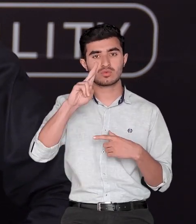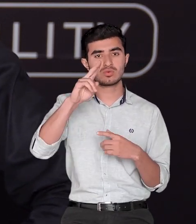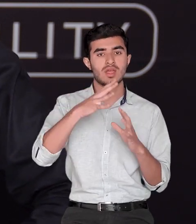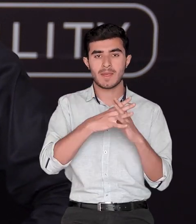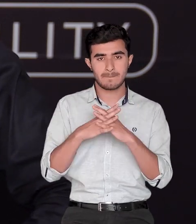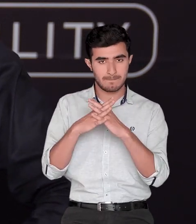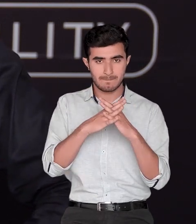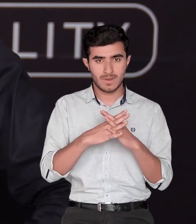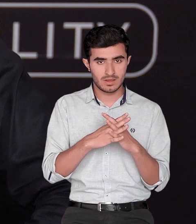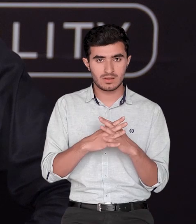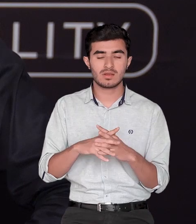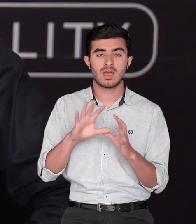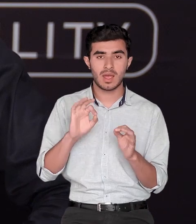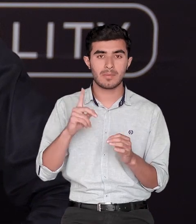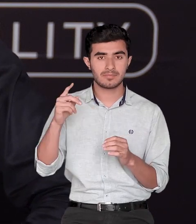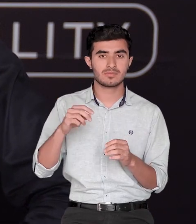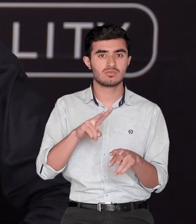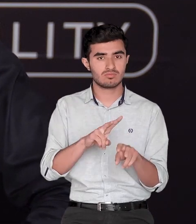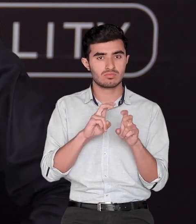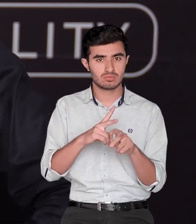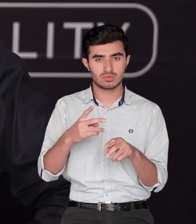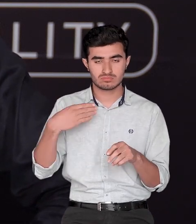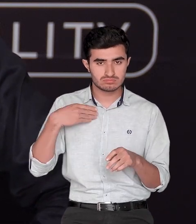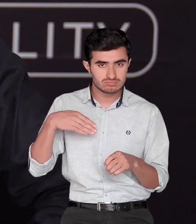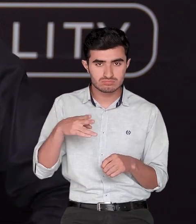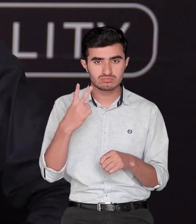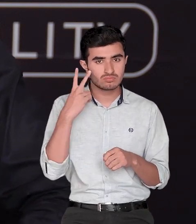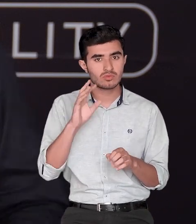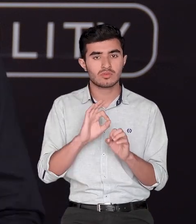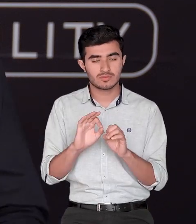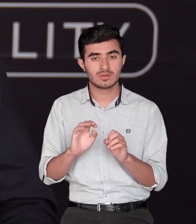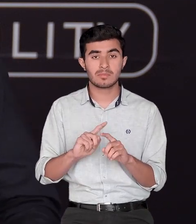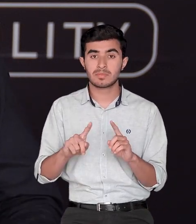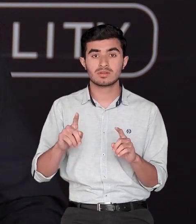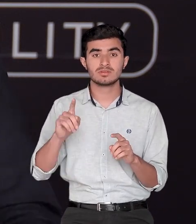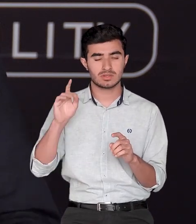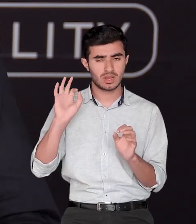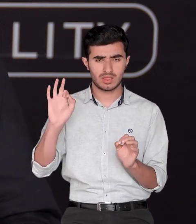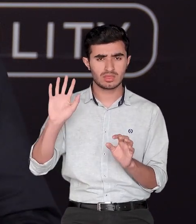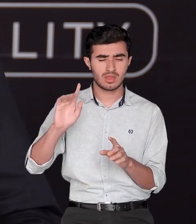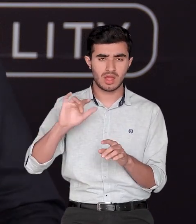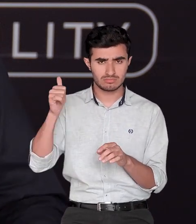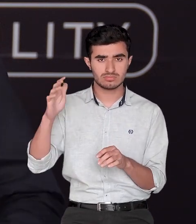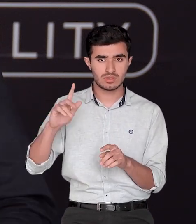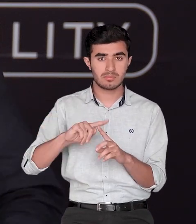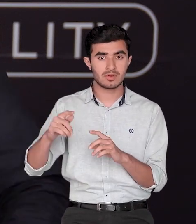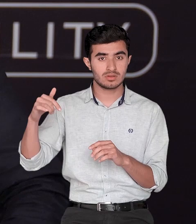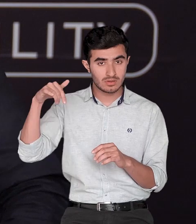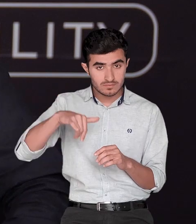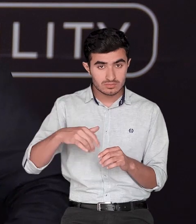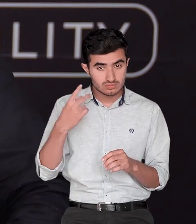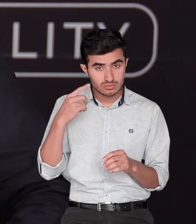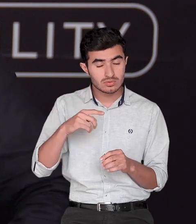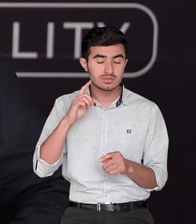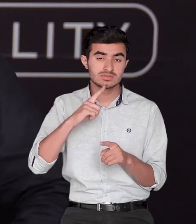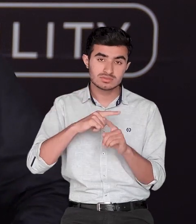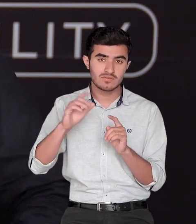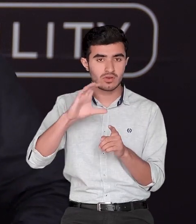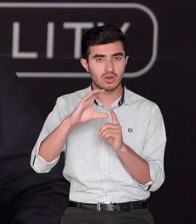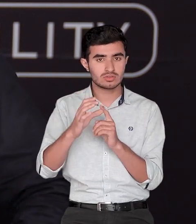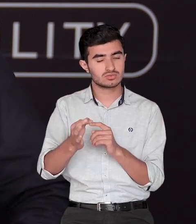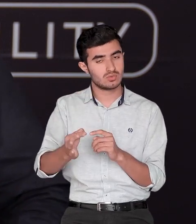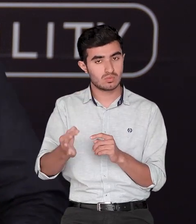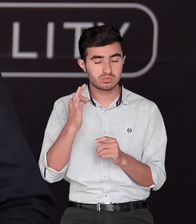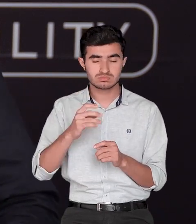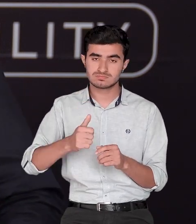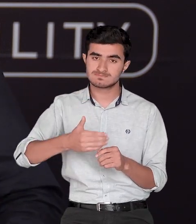गुज़श्ता ऑलमोस्ट 22 ईयर्स आई बिन लिविंग इन यूनाइटेड स्टेट्स। तो मैं वहाँ केंटकी मैंने विज़िट किया घोड़ों के लिए। तो